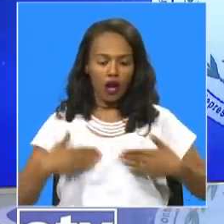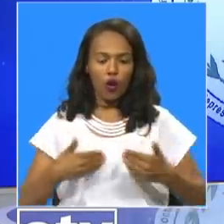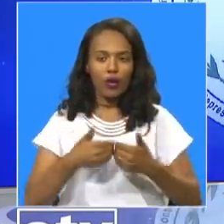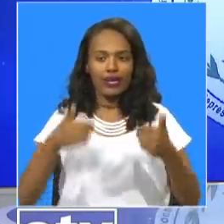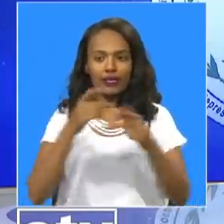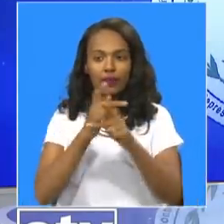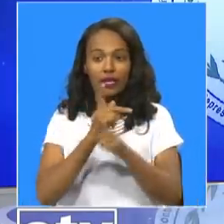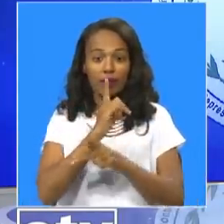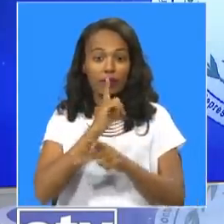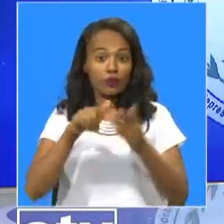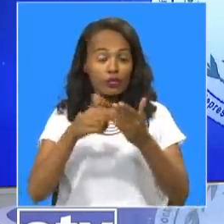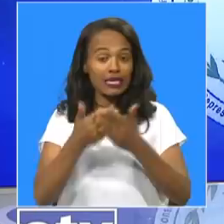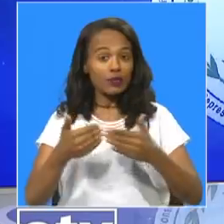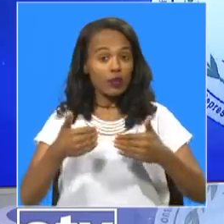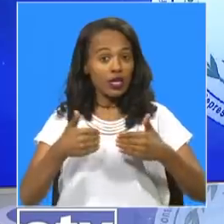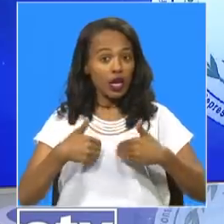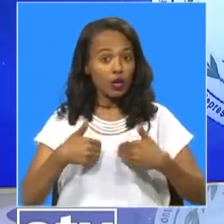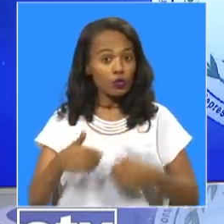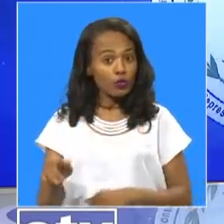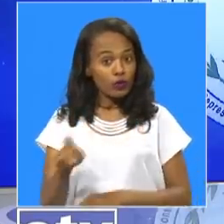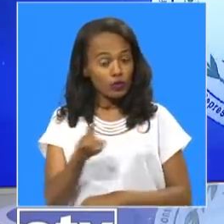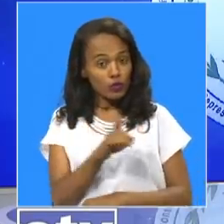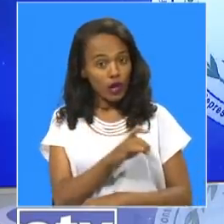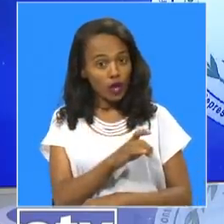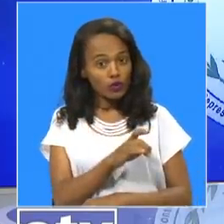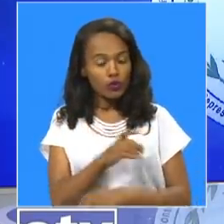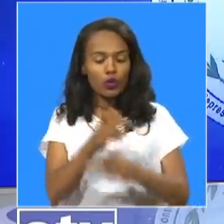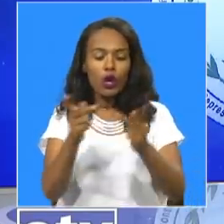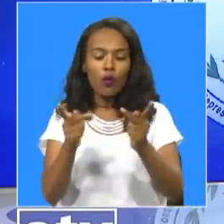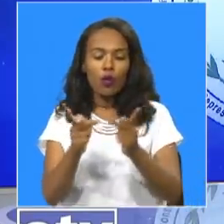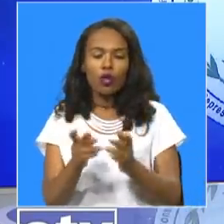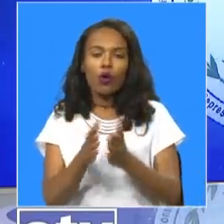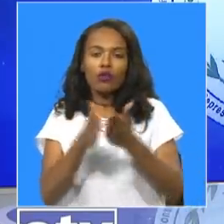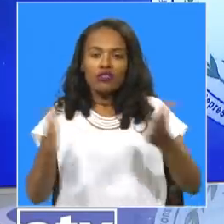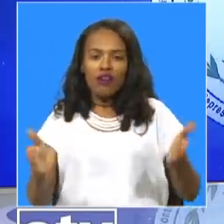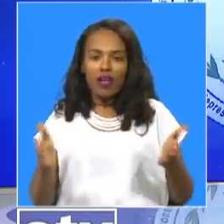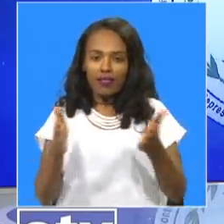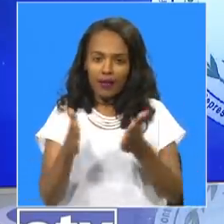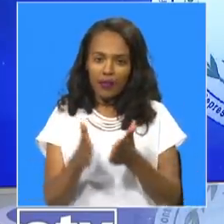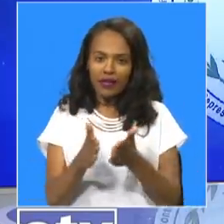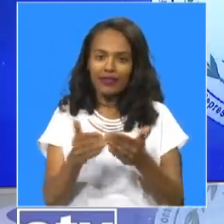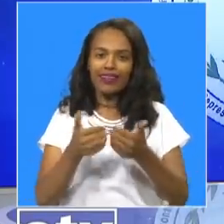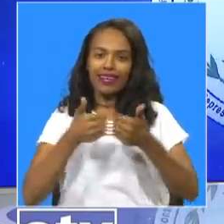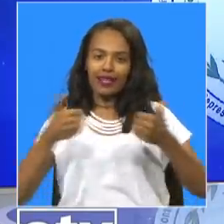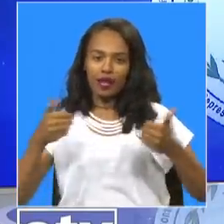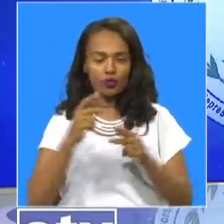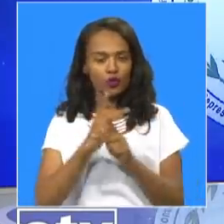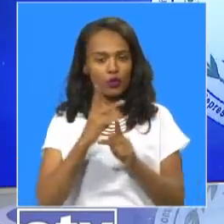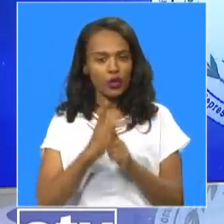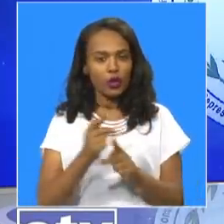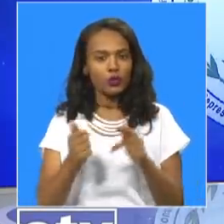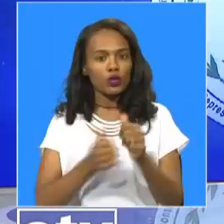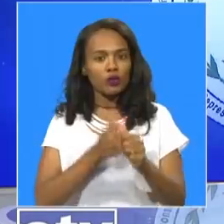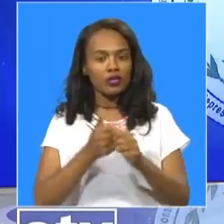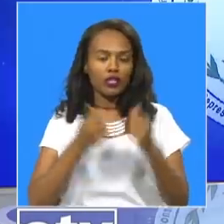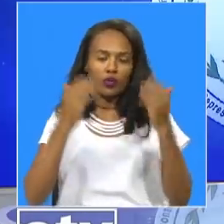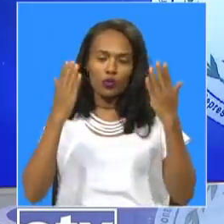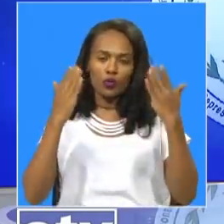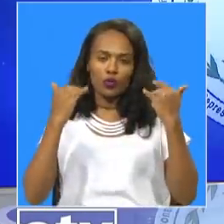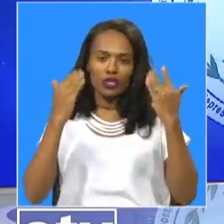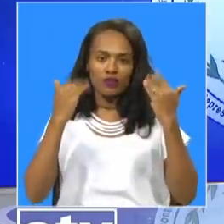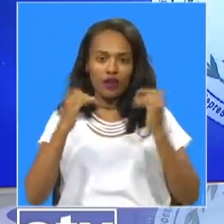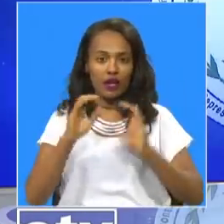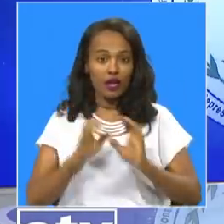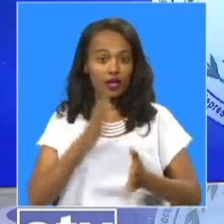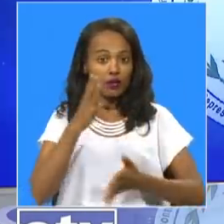መጠበቅ ነው። ስለዚህ በያላችሁበት ሆናችሁ ከቦታው ስፋትና ጥበት አንፃር ርቀታችሁን ጠብቃችሁ እንደምትከታተሉን ተስፋ